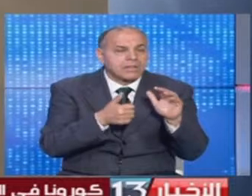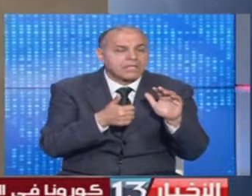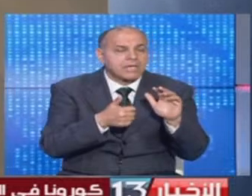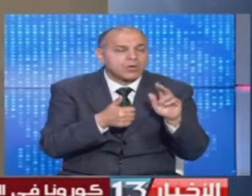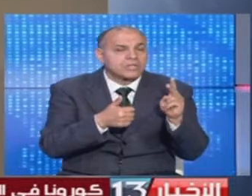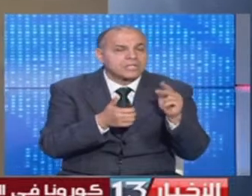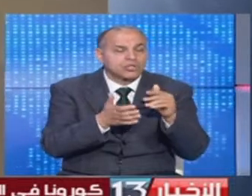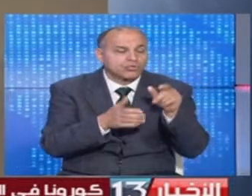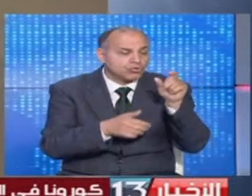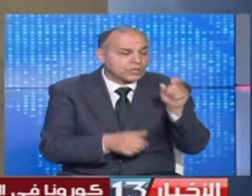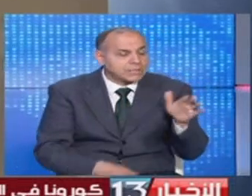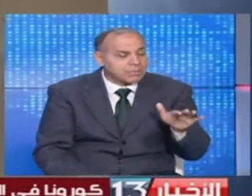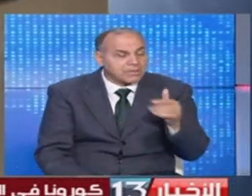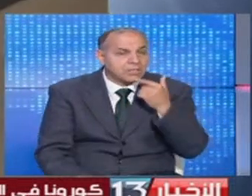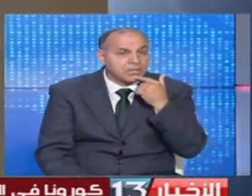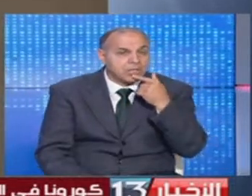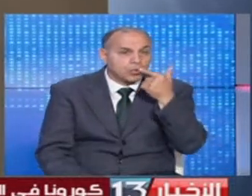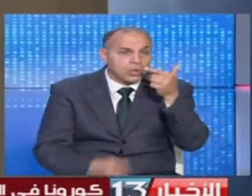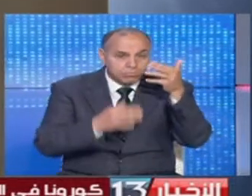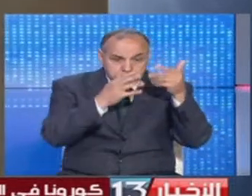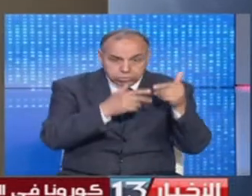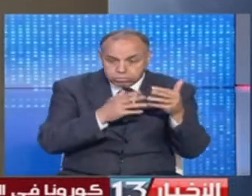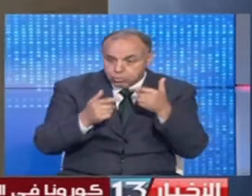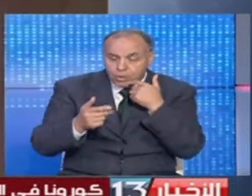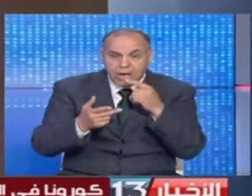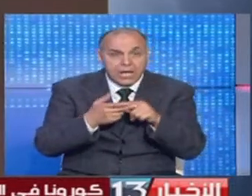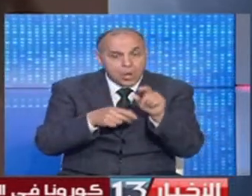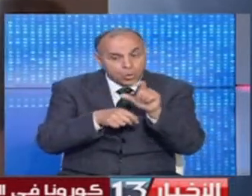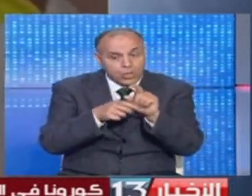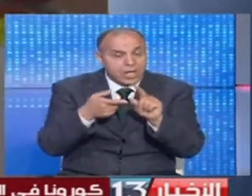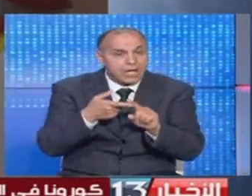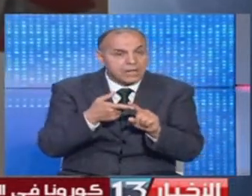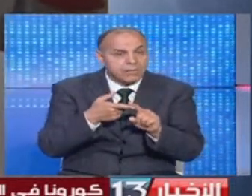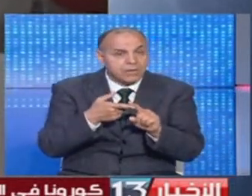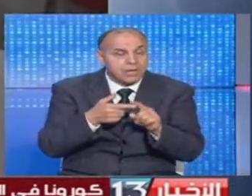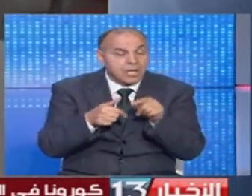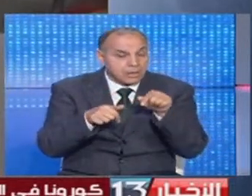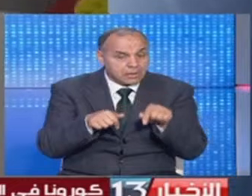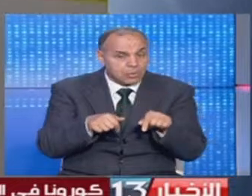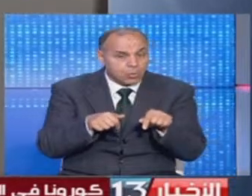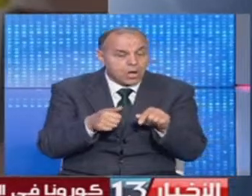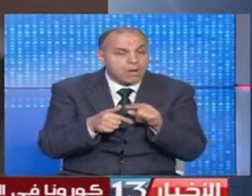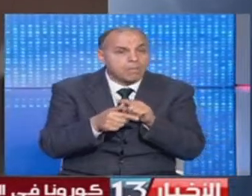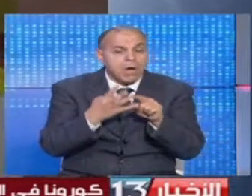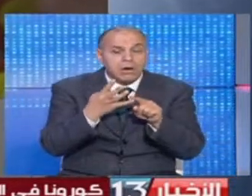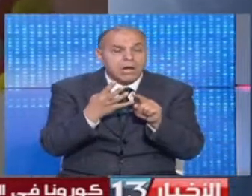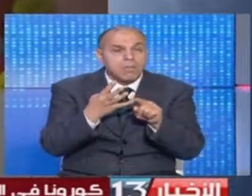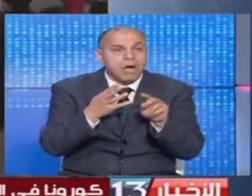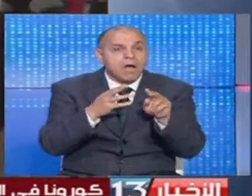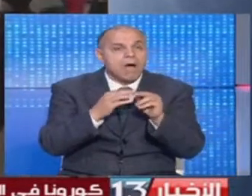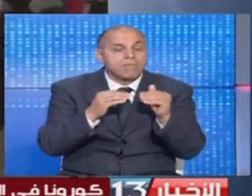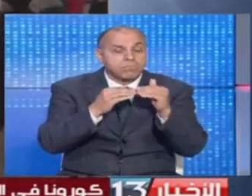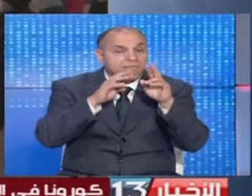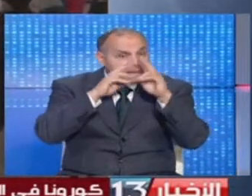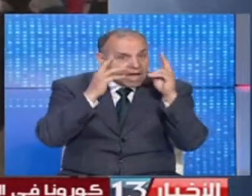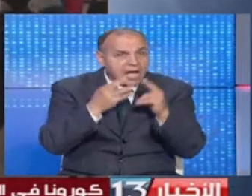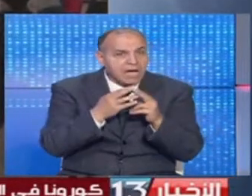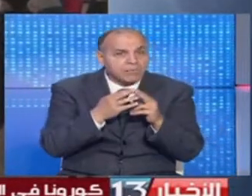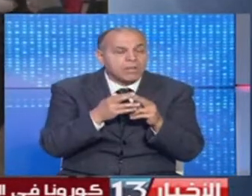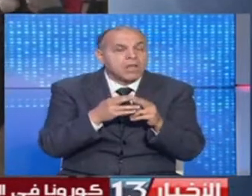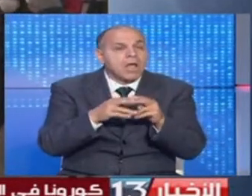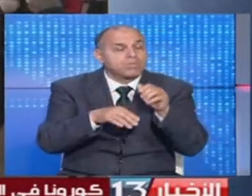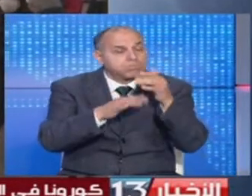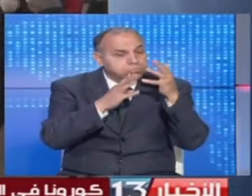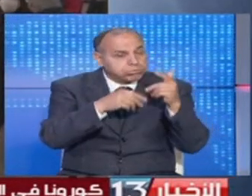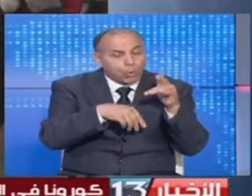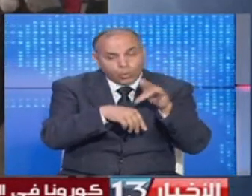حاله وفاه وتشير الاحصائيات الى ان تركيا تحتل حاليا المركز الرابع على مستوى العالم من حيث عدد